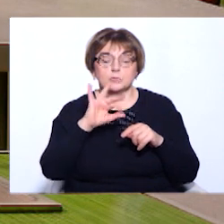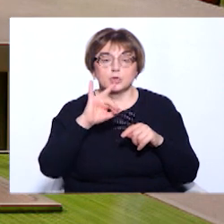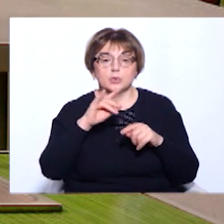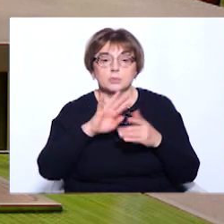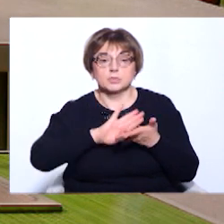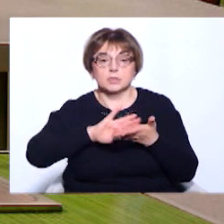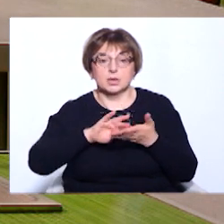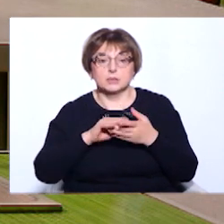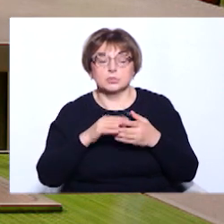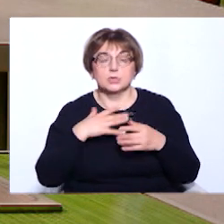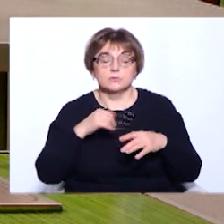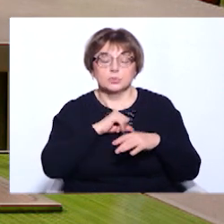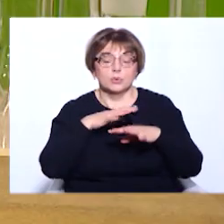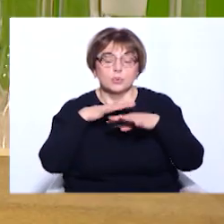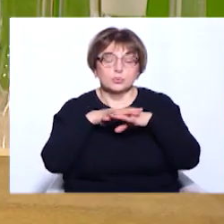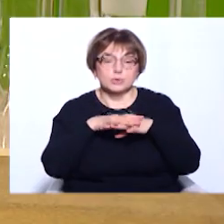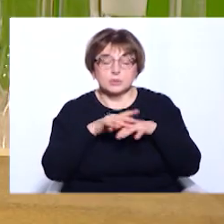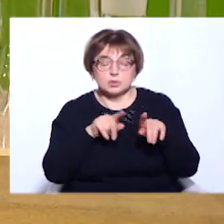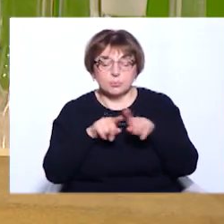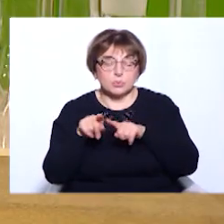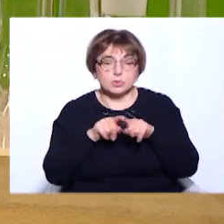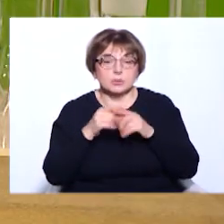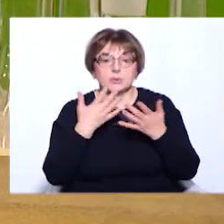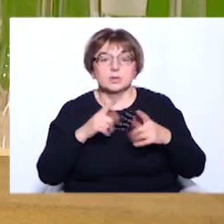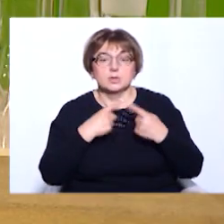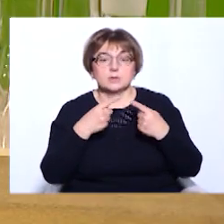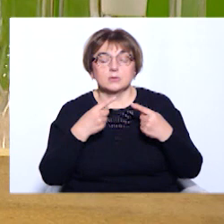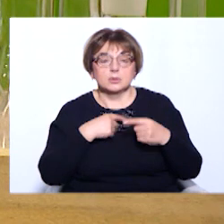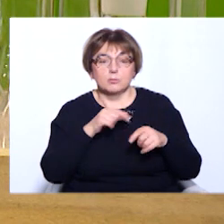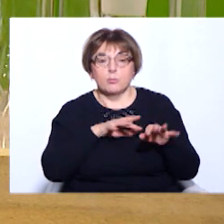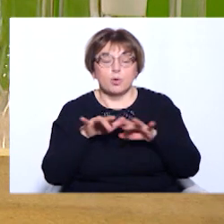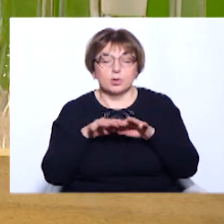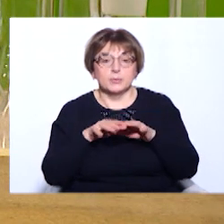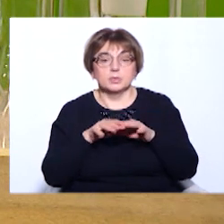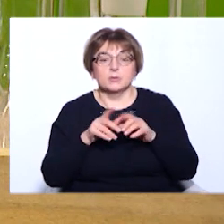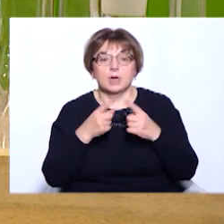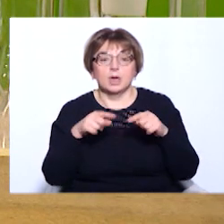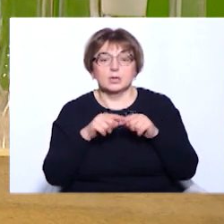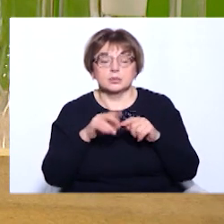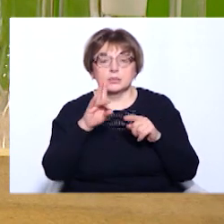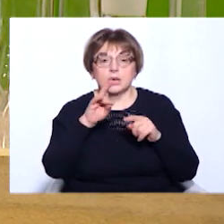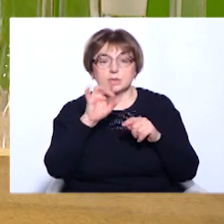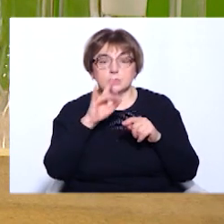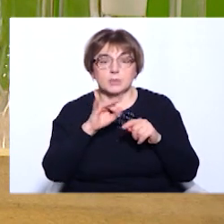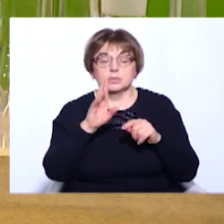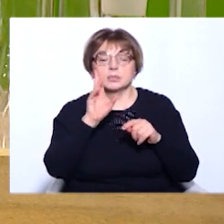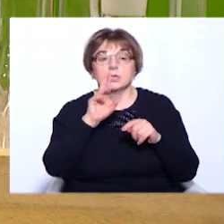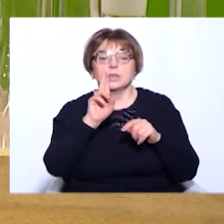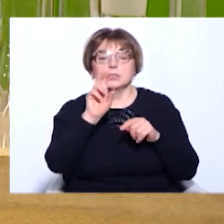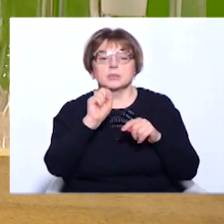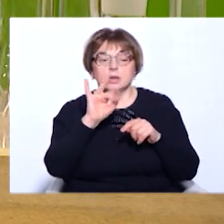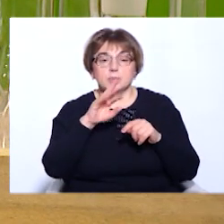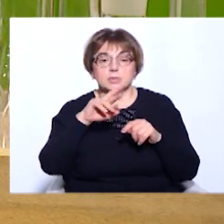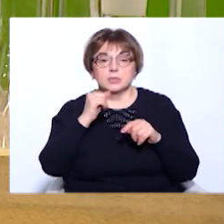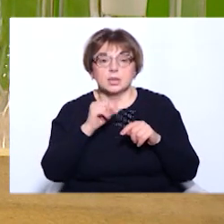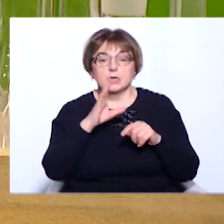გარეშე წარმოუდგენელია უჯრედში მიმდინარე სასიცოცხლო პროცესები, ასევე ნახშირბადის, წყალბადისა და